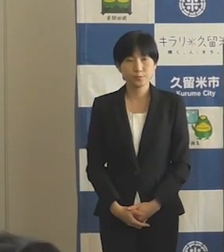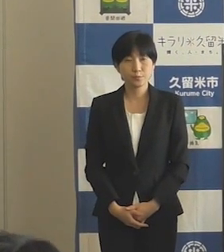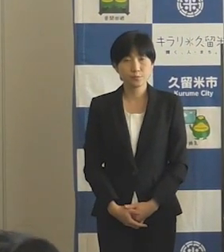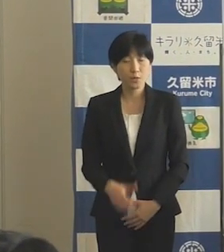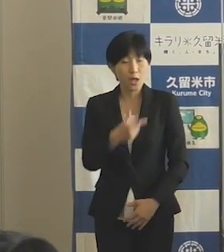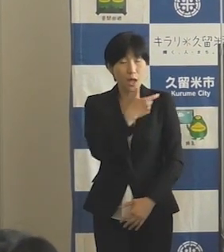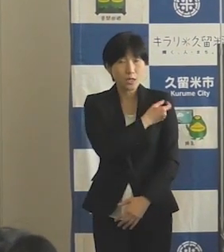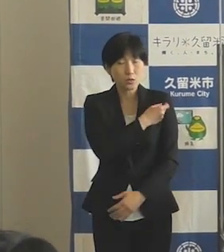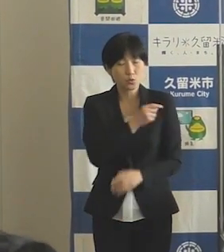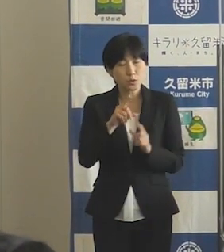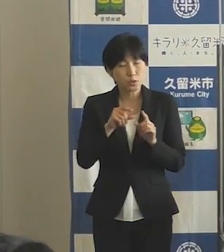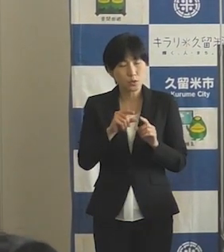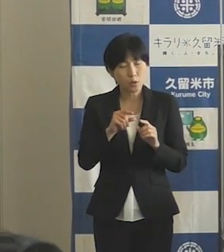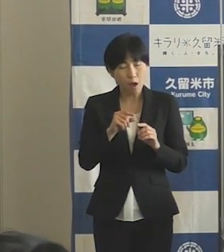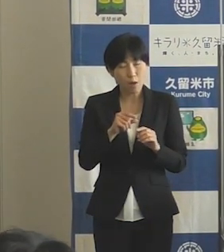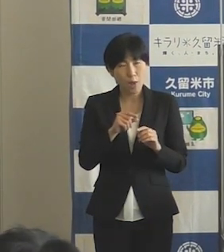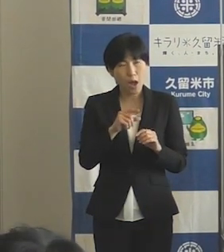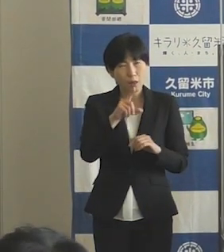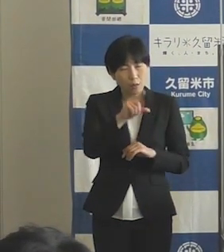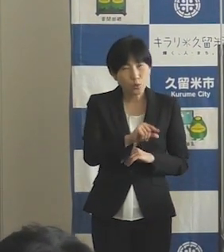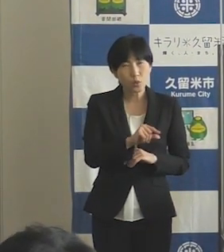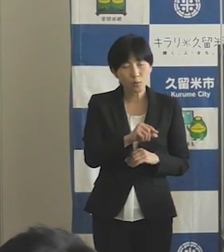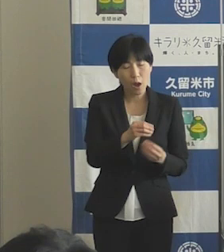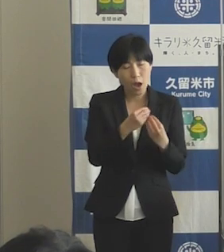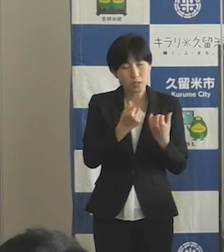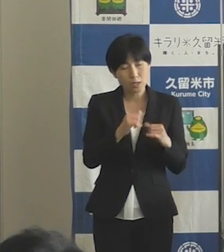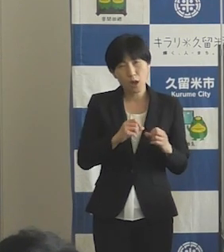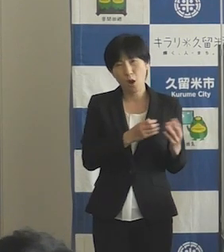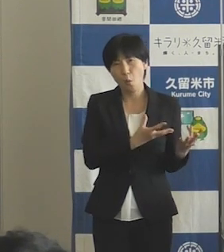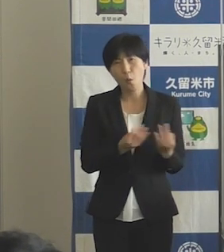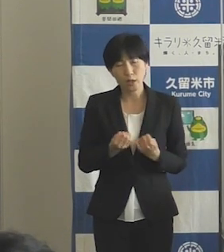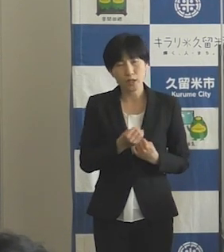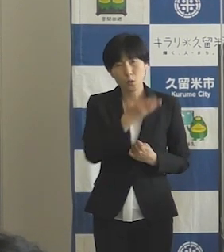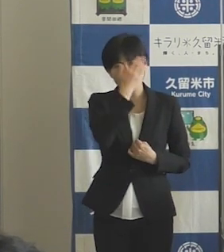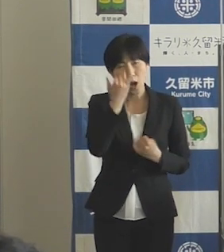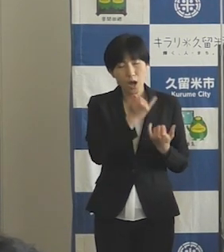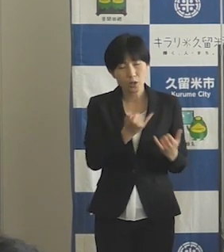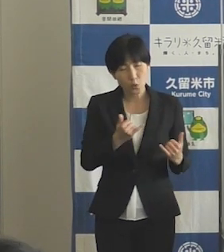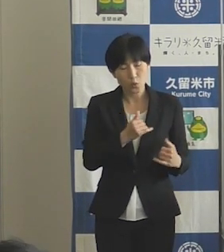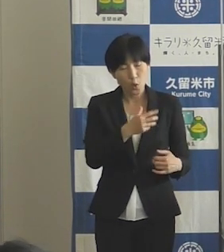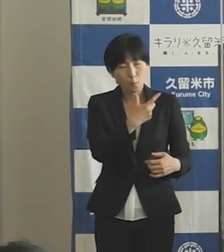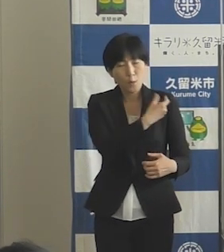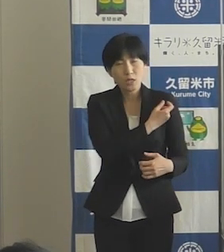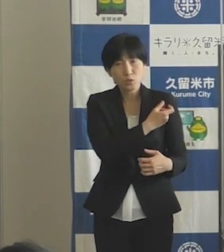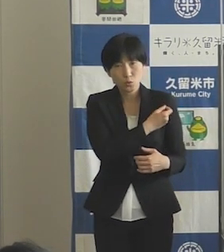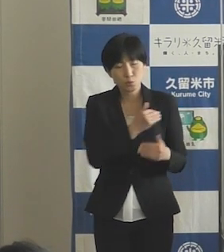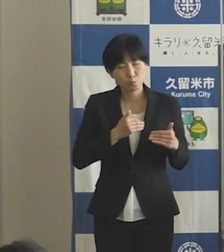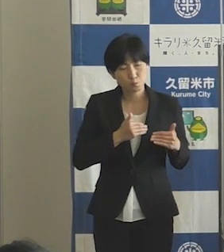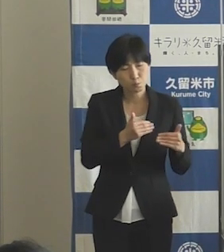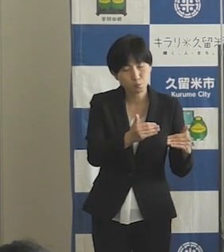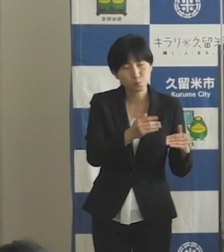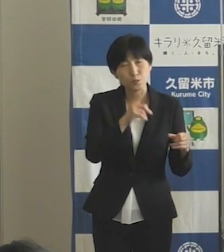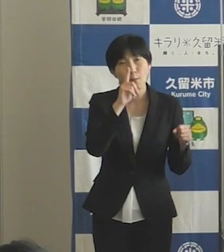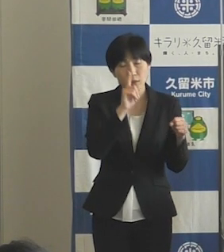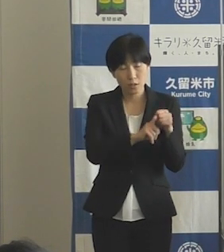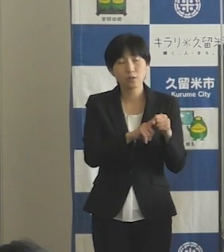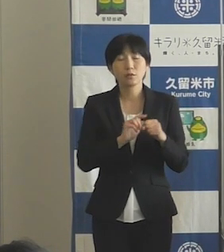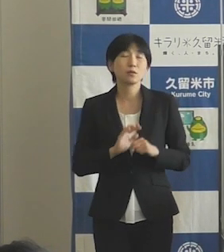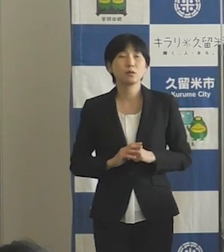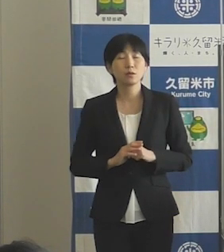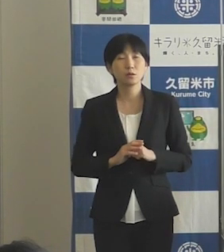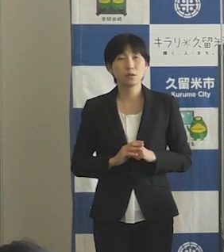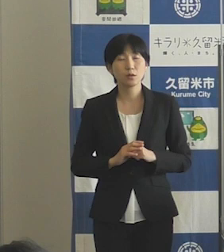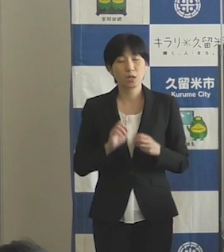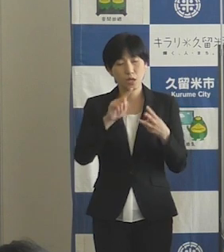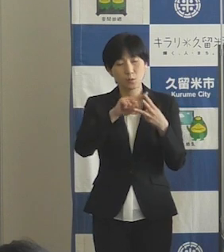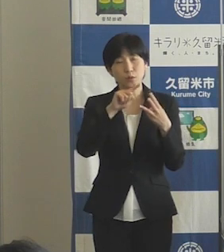接種率が低く感染者の割合が高い若年層への接種推進として3